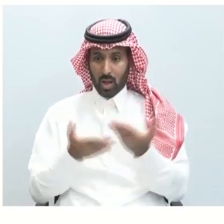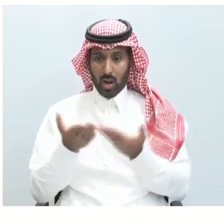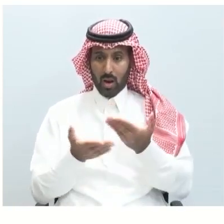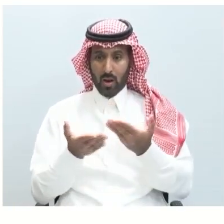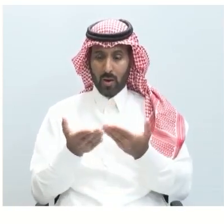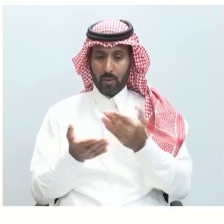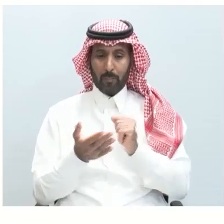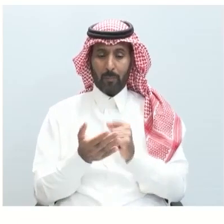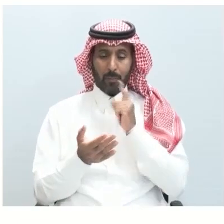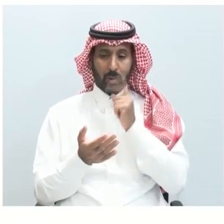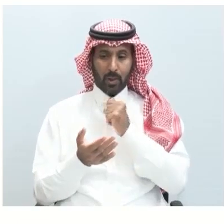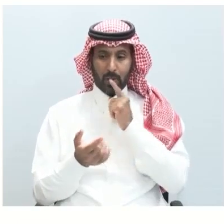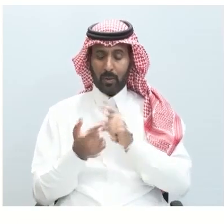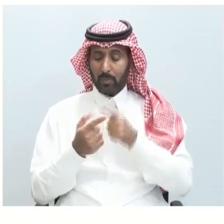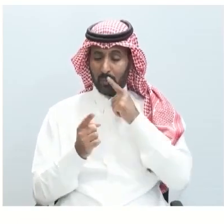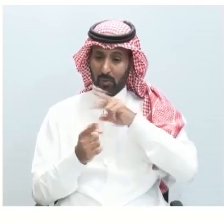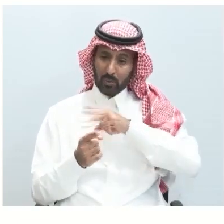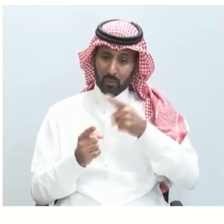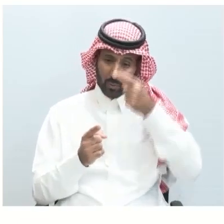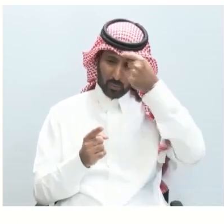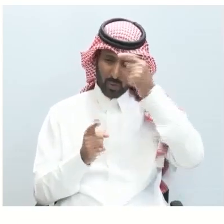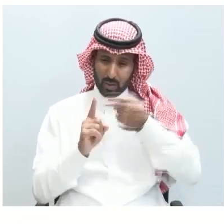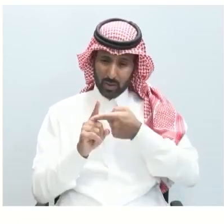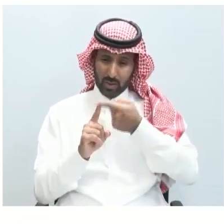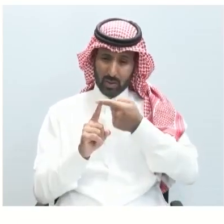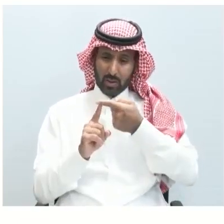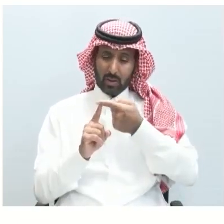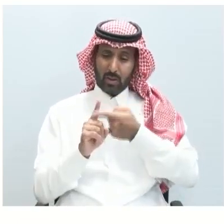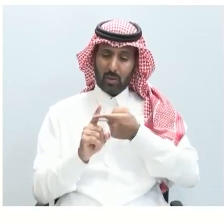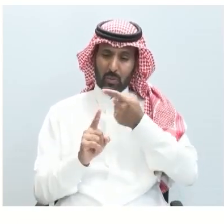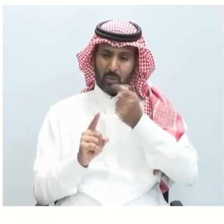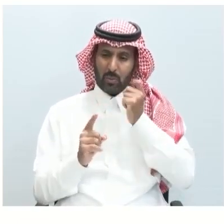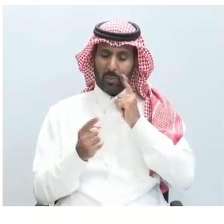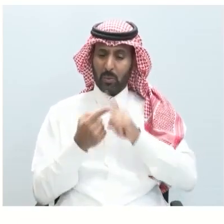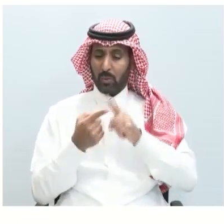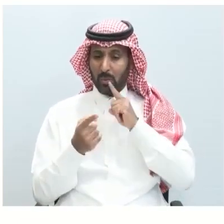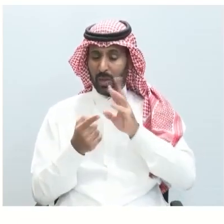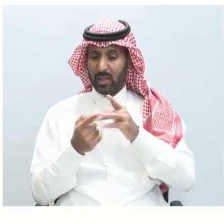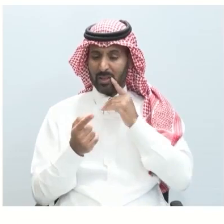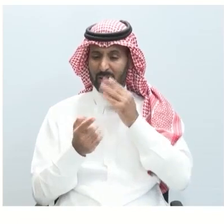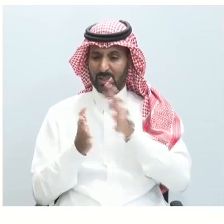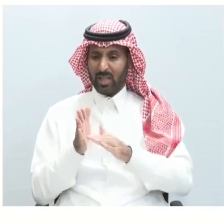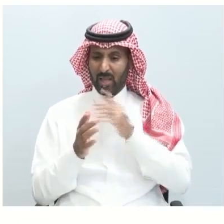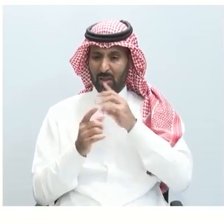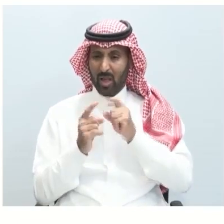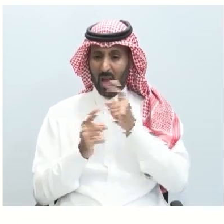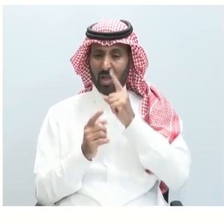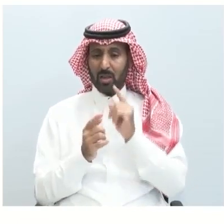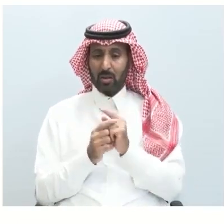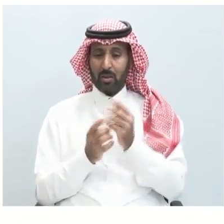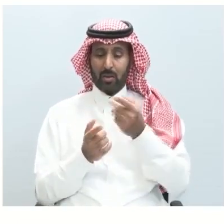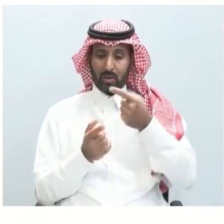لابد من تغير درجه الحراره طبعا هذه خاطئه النظام مغلق التفاعل ساكن ضغط عالي اذا